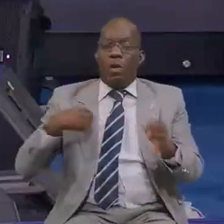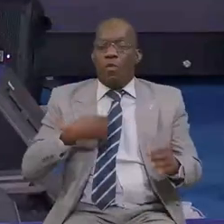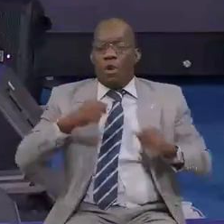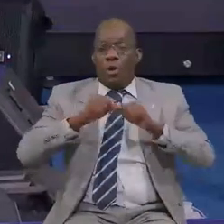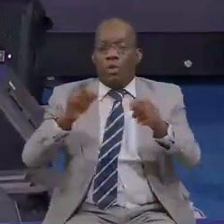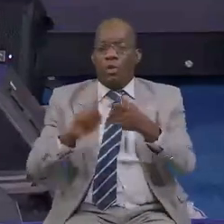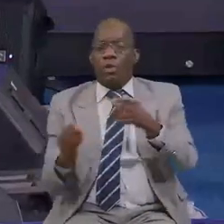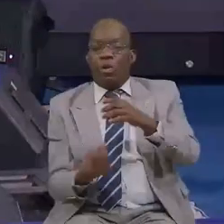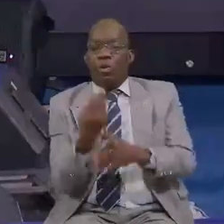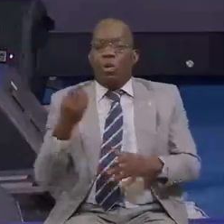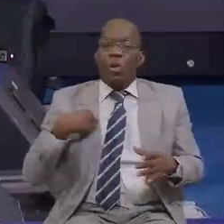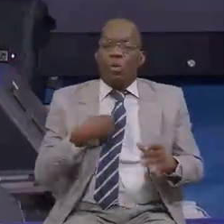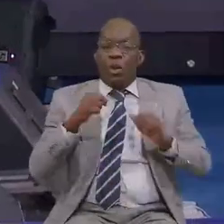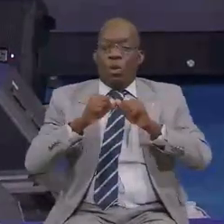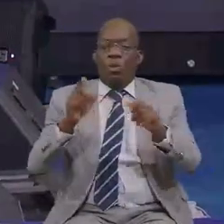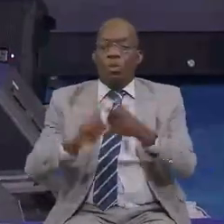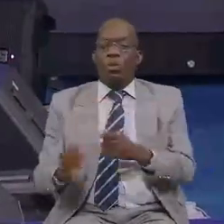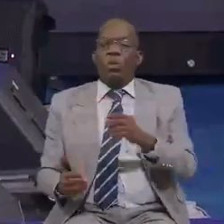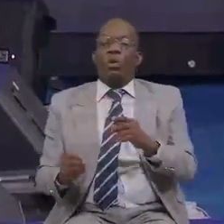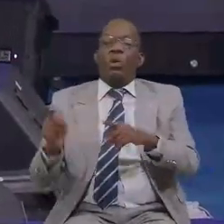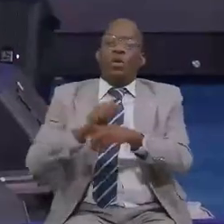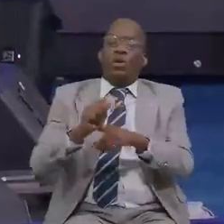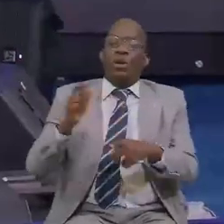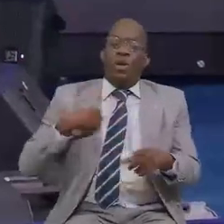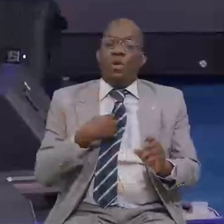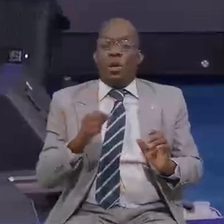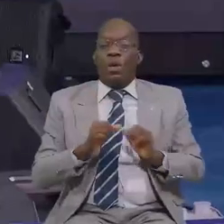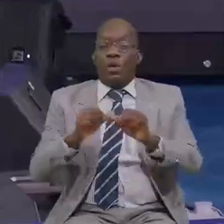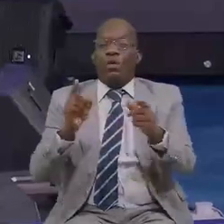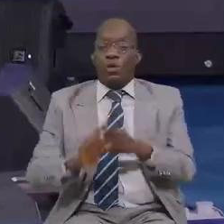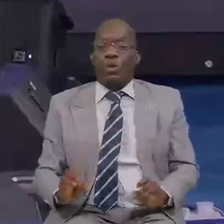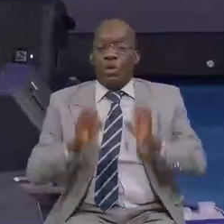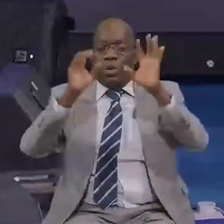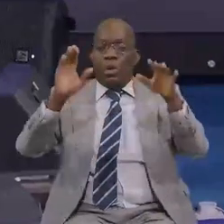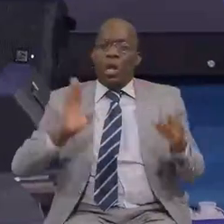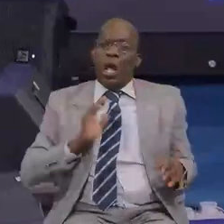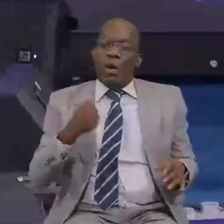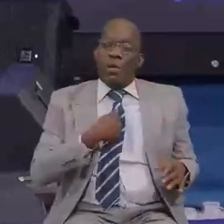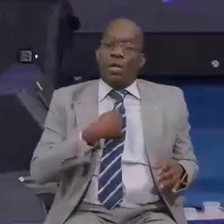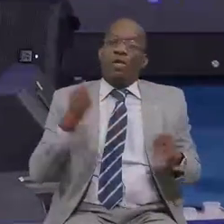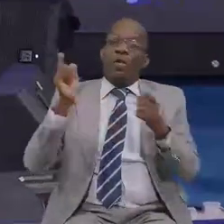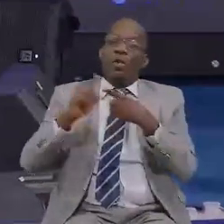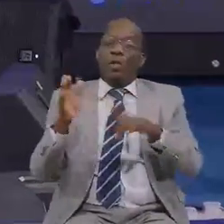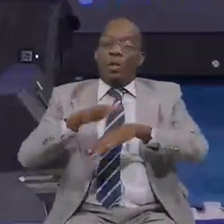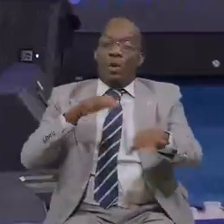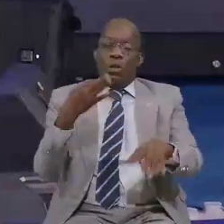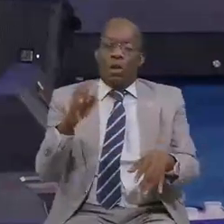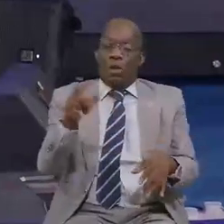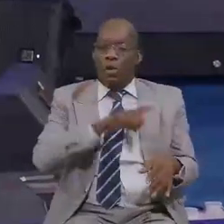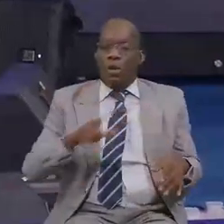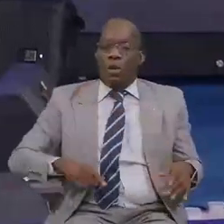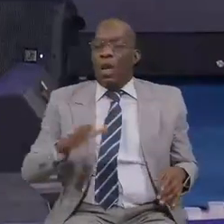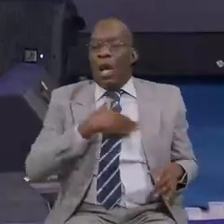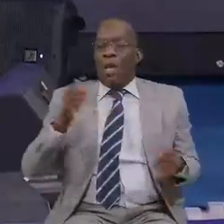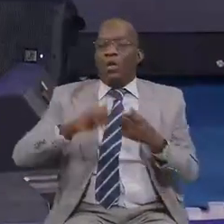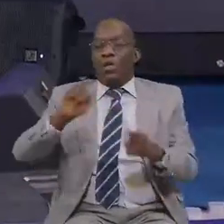à être formés, si nous continuons à nous soumettre à l'appel de Dieu et à la recréation,